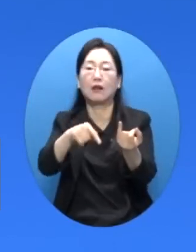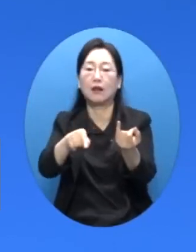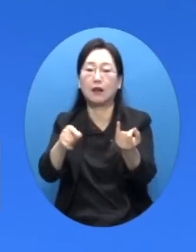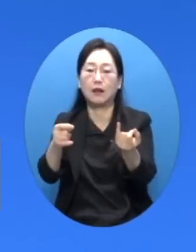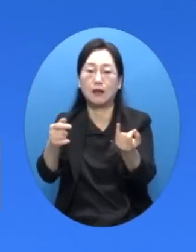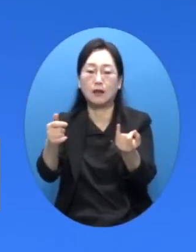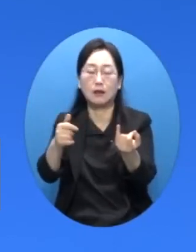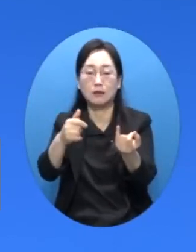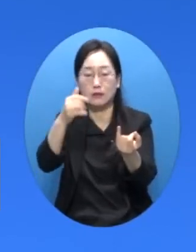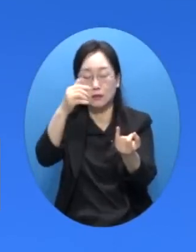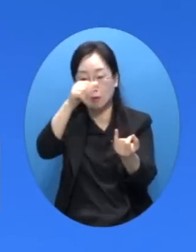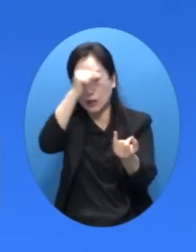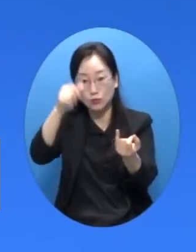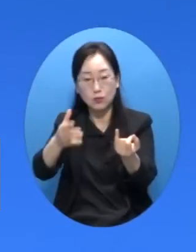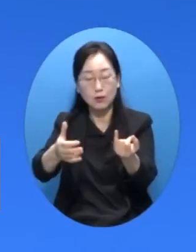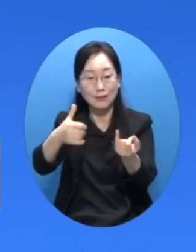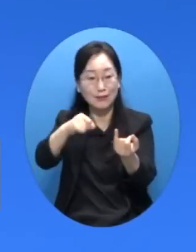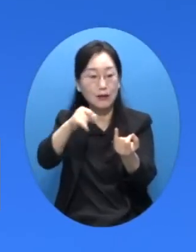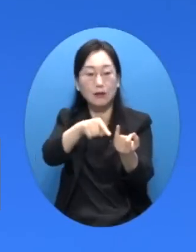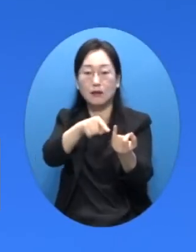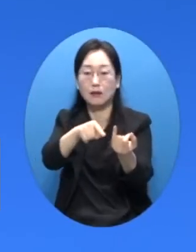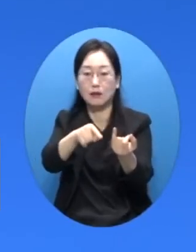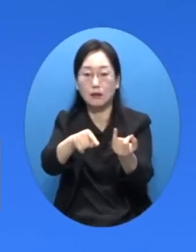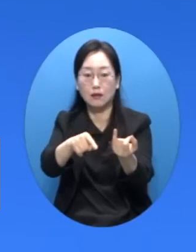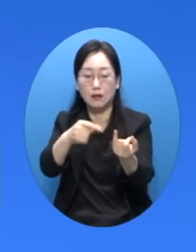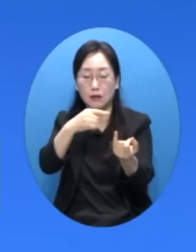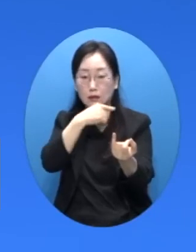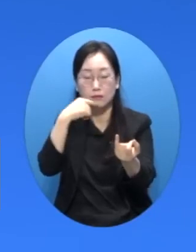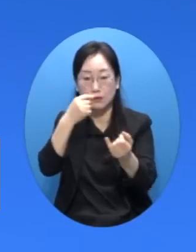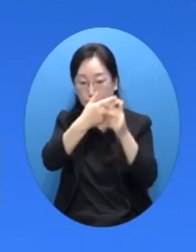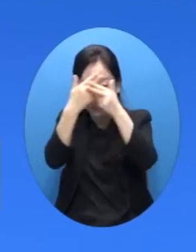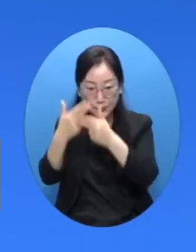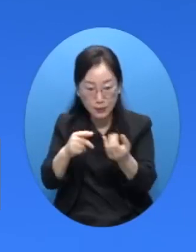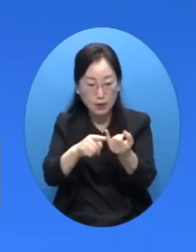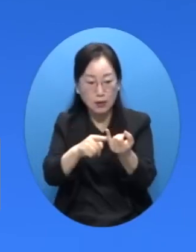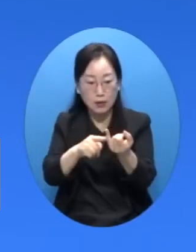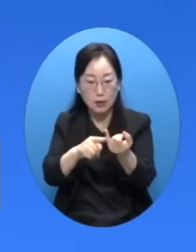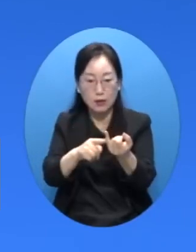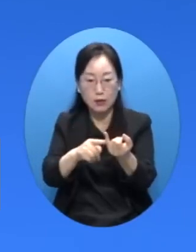자기 딸이 교통사고로 피투성이가 들어왔는데 그 품에서